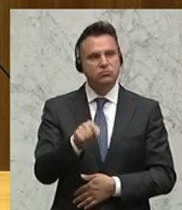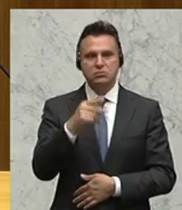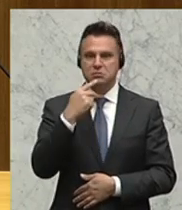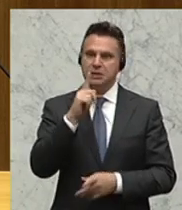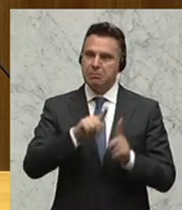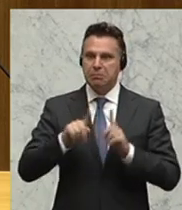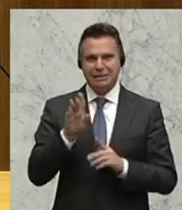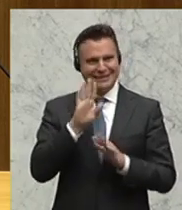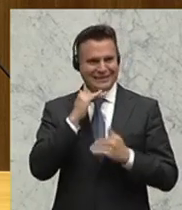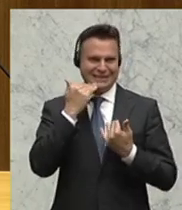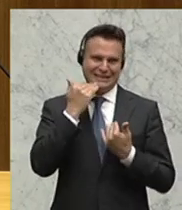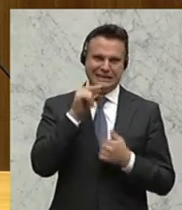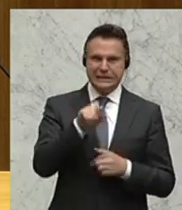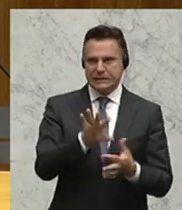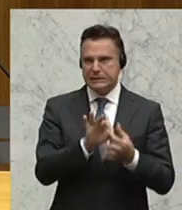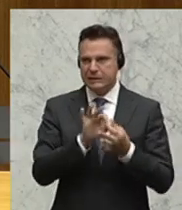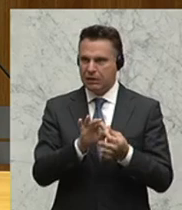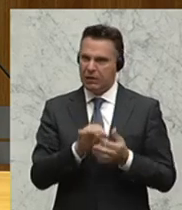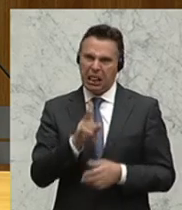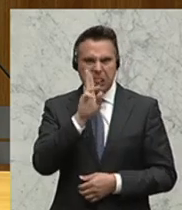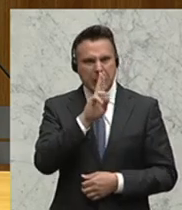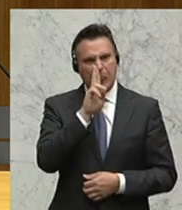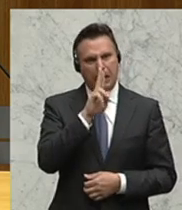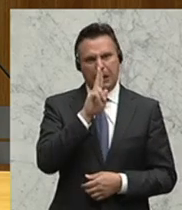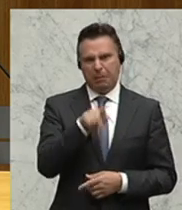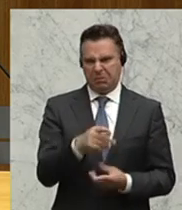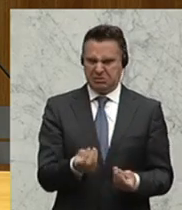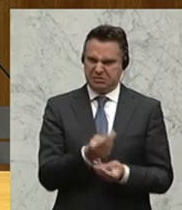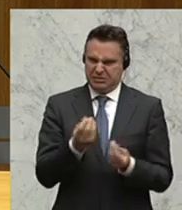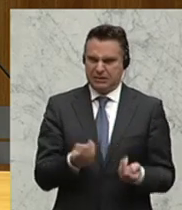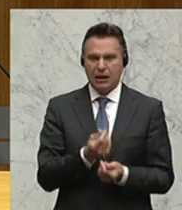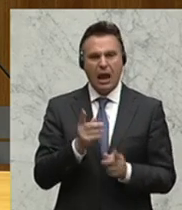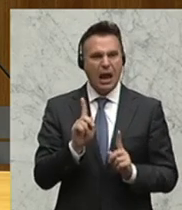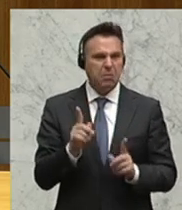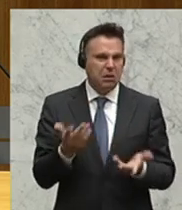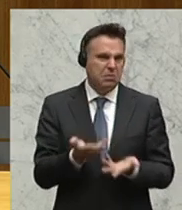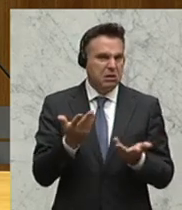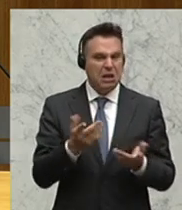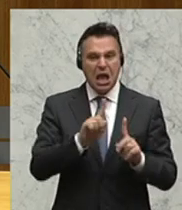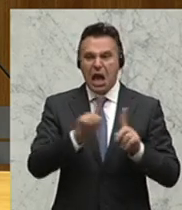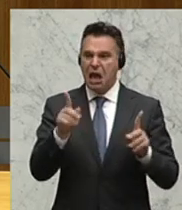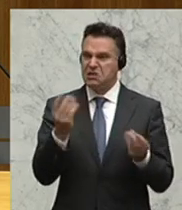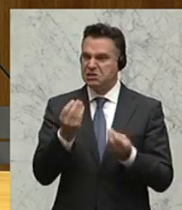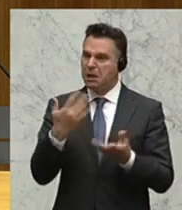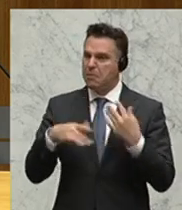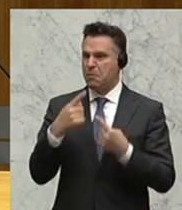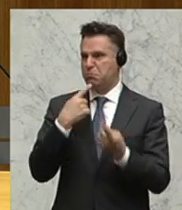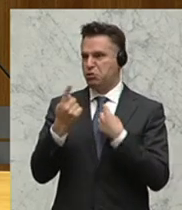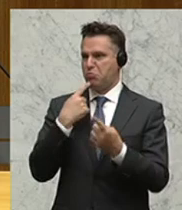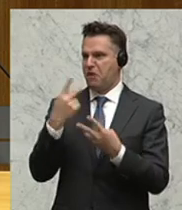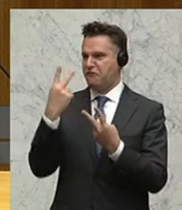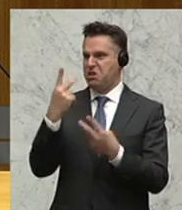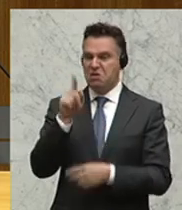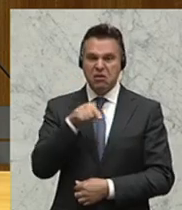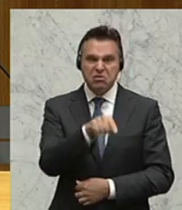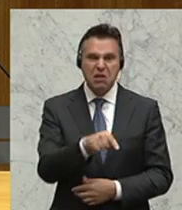und von manchen Menschen, die sagen, naja, eine nette Sache, aber wir haben wichtigere Themen. Ich darf Ihnen nur